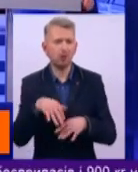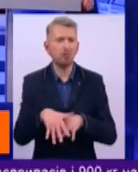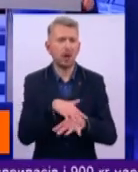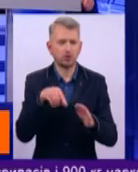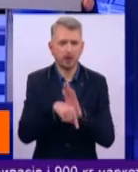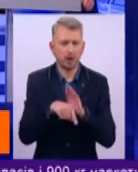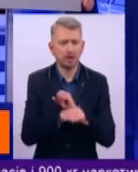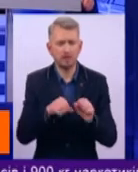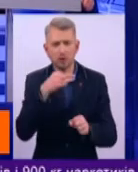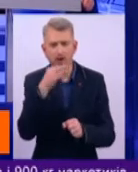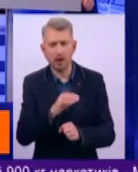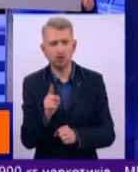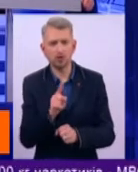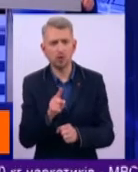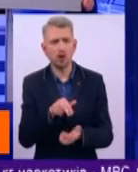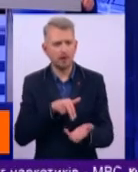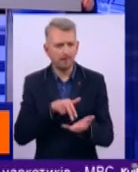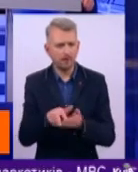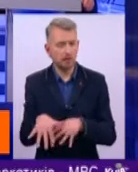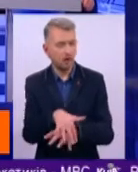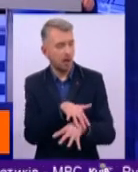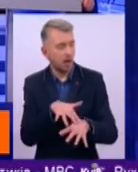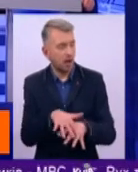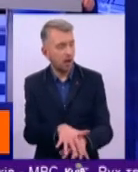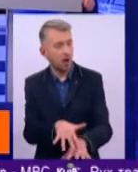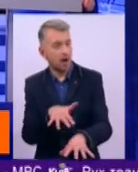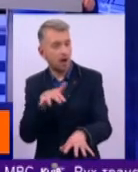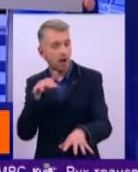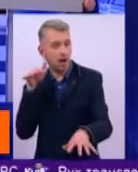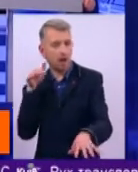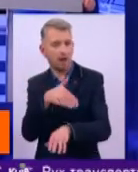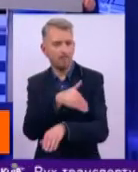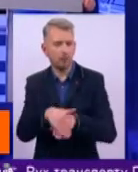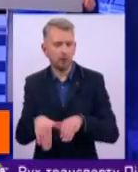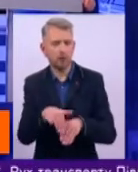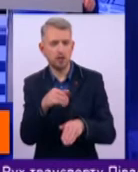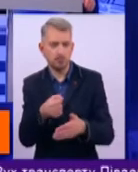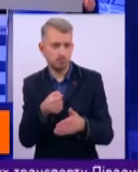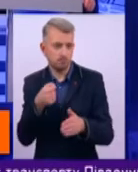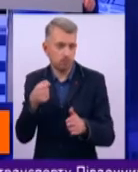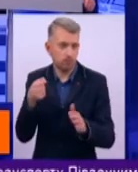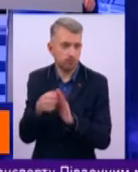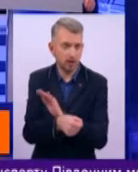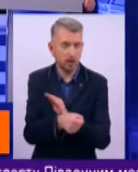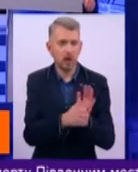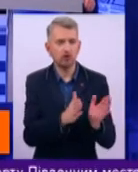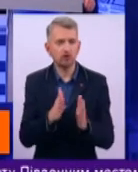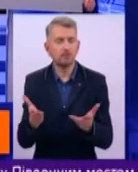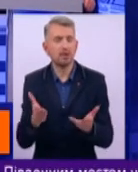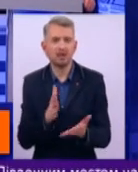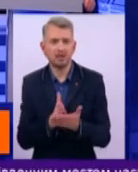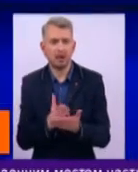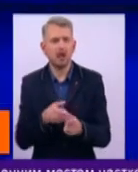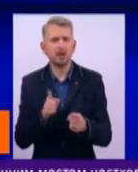Це не можна казати, що вийшла навала людей на вулиці, знаєте, і вона, скажімо так, пробила той режим, який є. Це